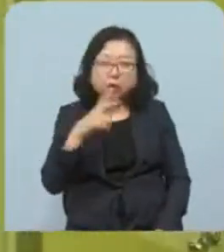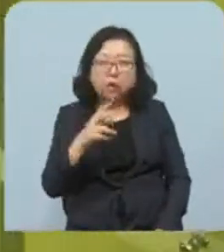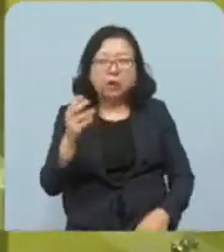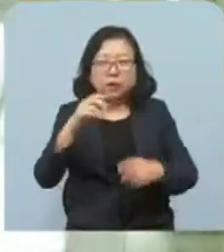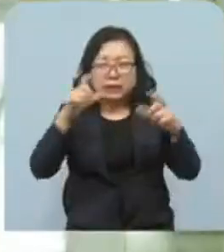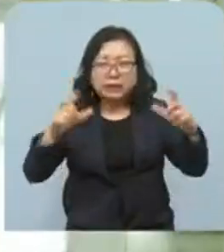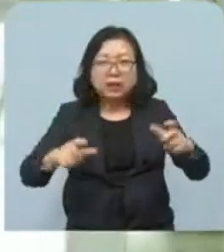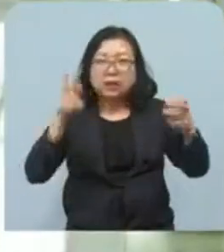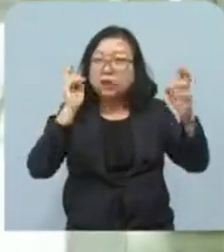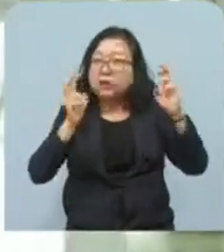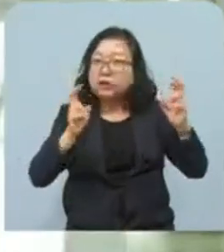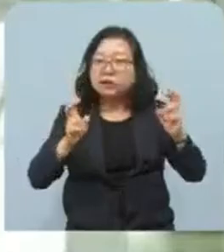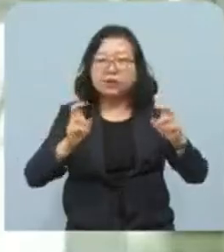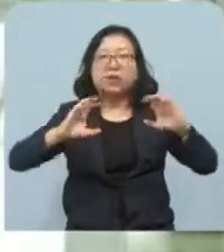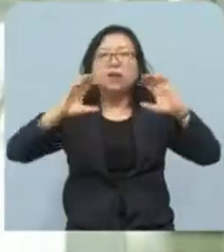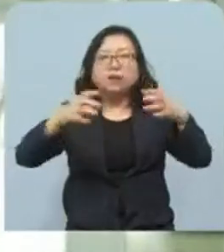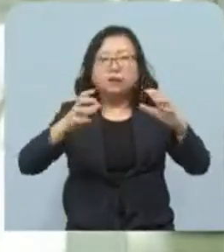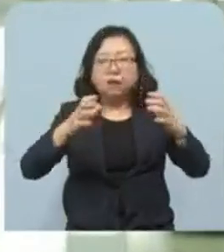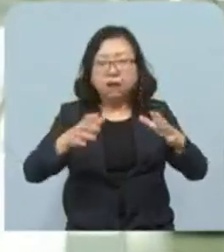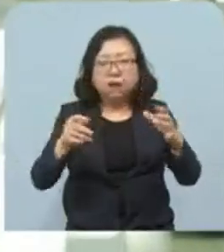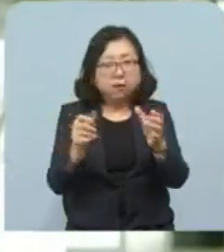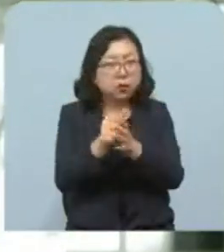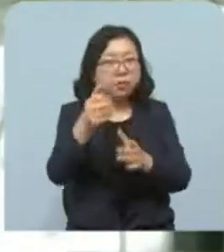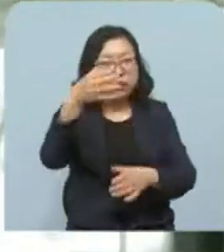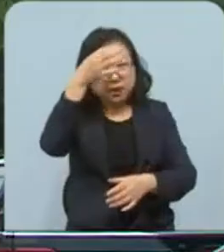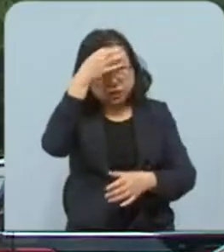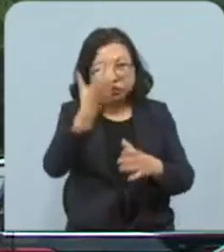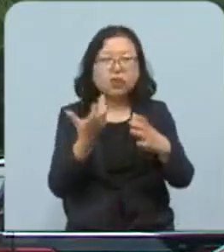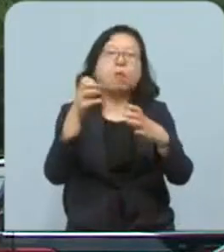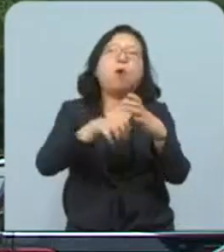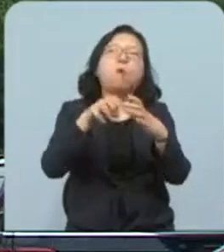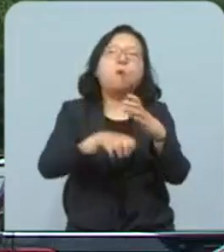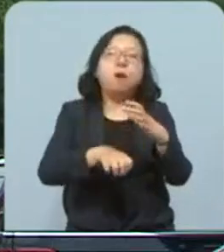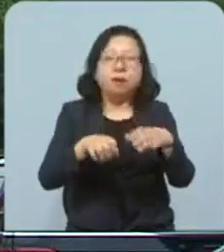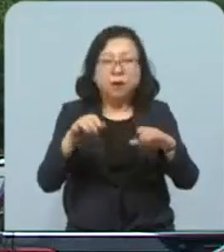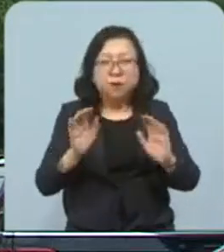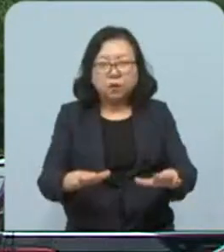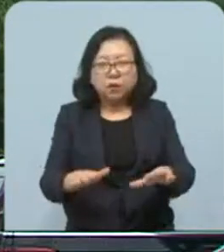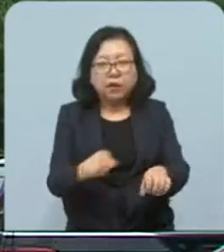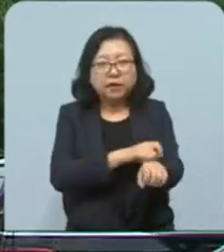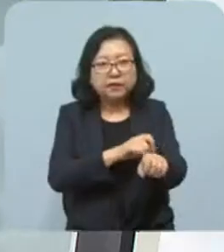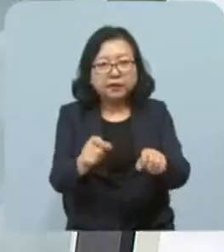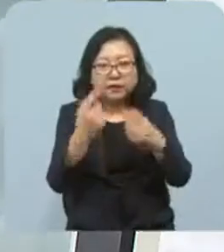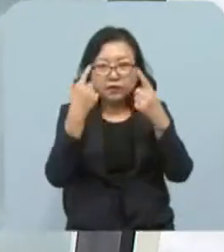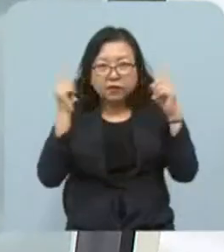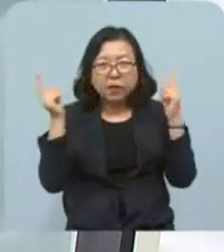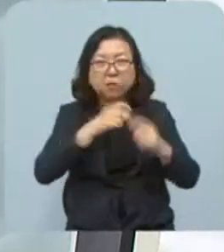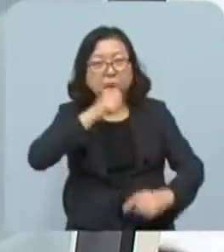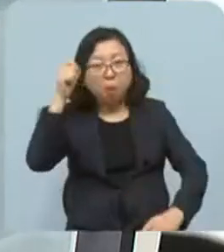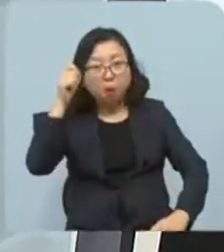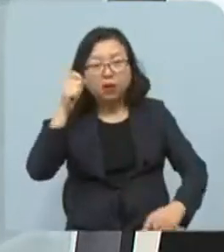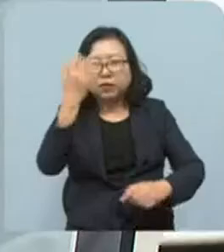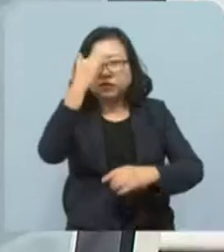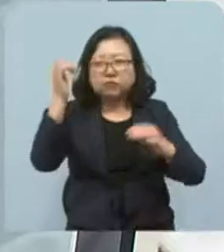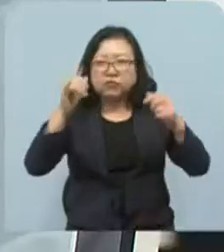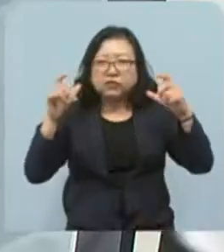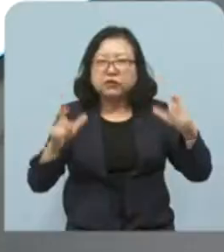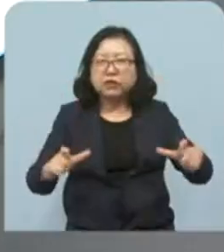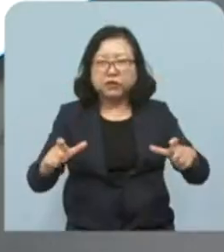선도 기업이 국가 첨단 전략 기술에 포함된 데 이어 이번 반도체 특성화 대학 선정으로 충북의 반도체